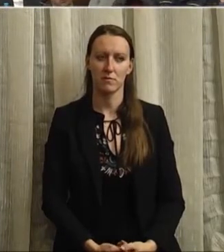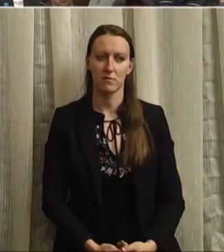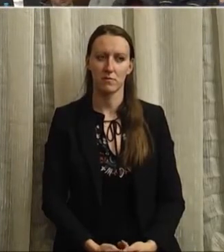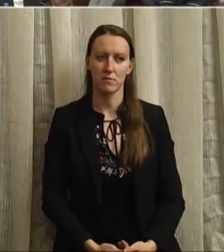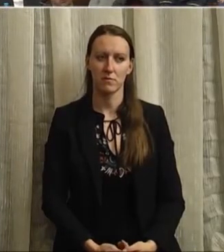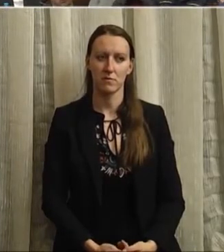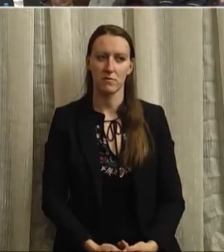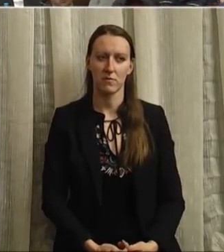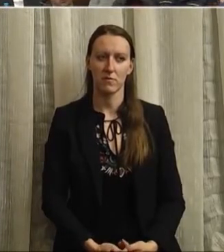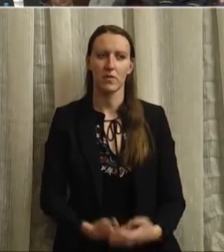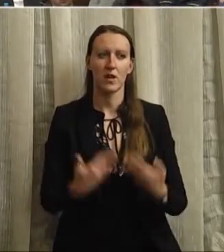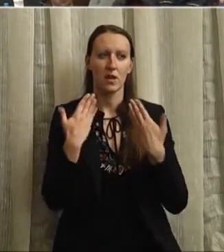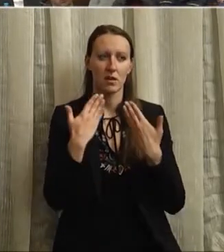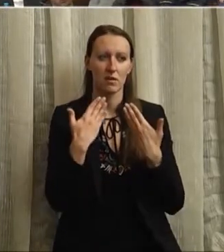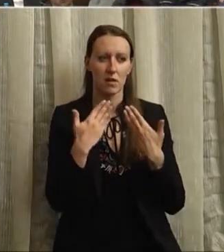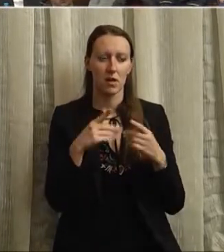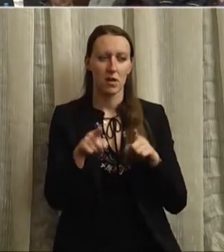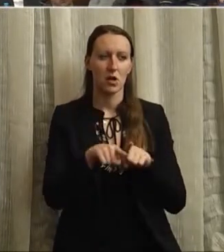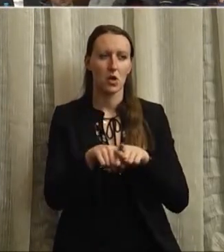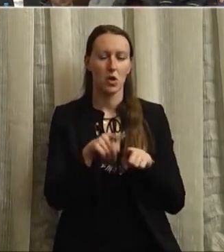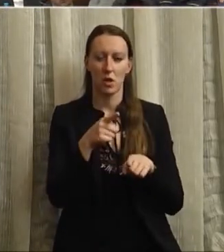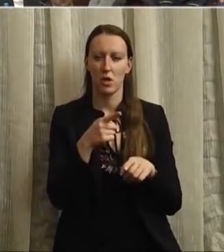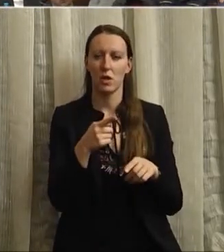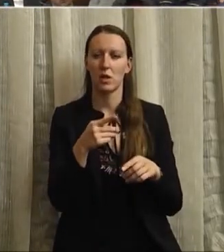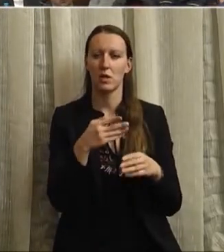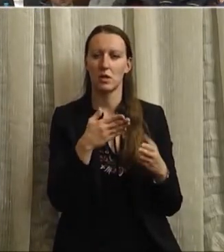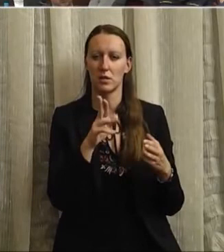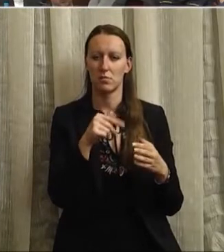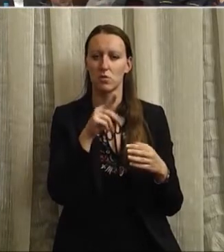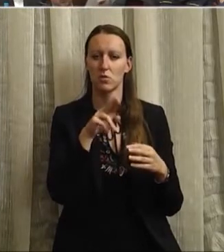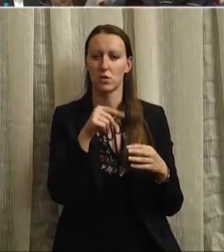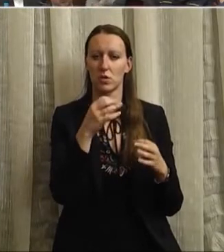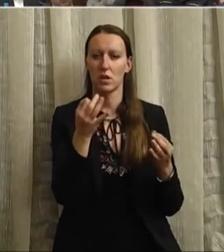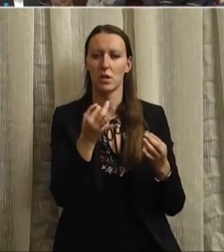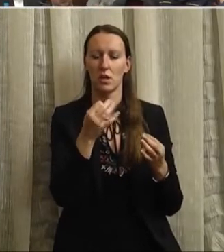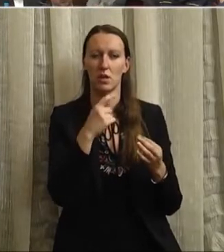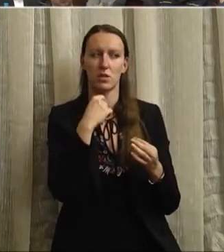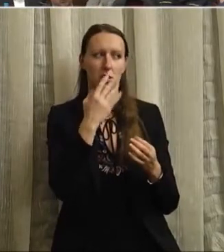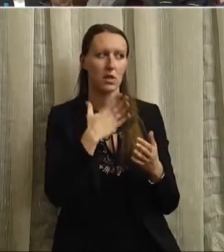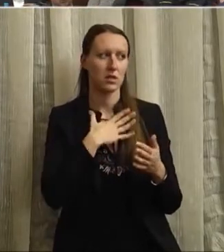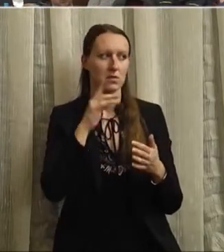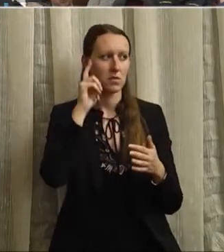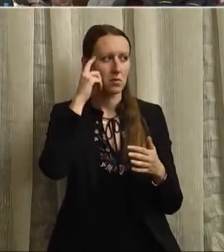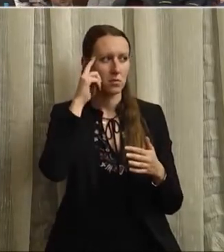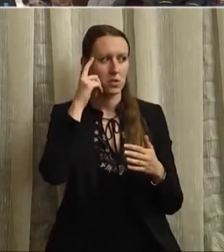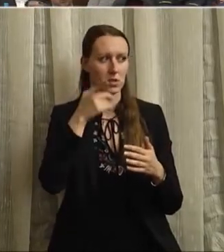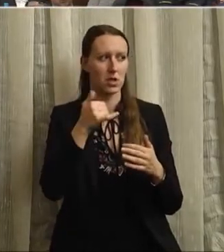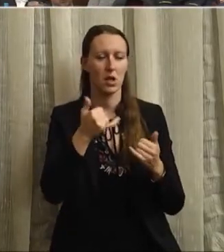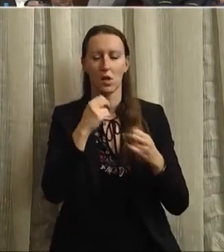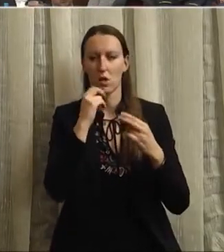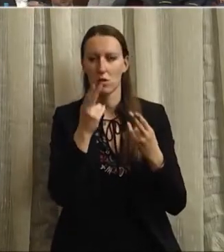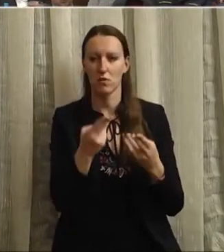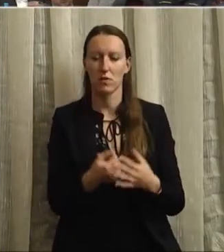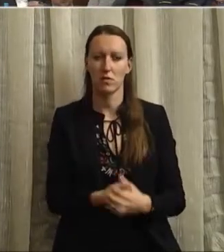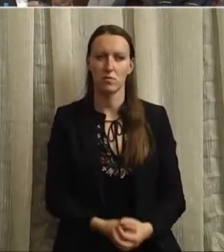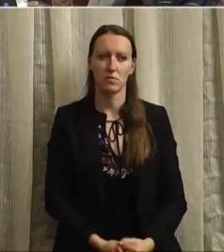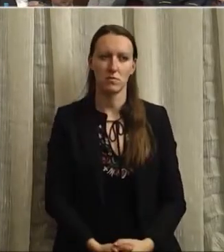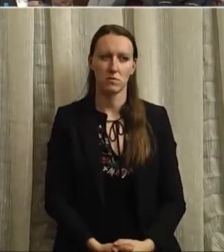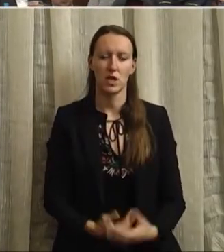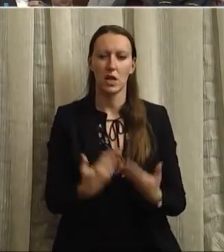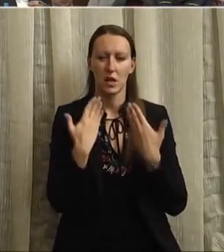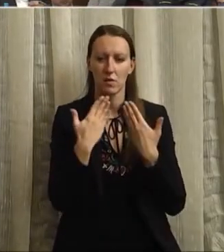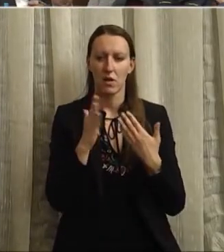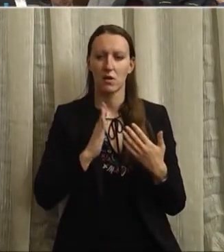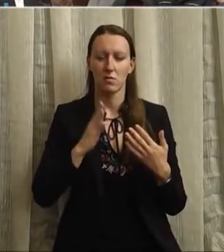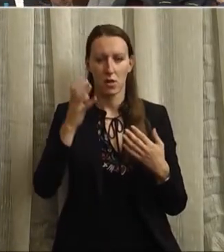Ok, zahvaljujem. Kolega Čurić, imate mogućnost dati svoje mišljenje na dobiveni odgovor. Ja